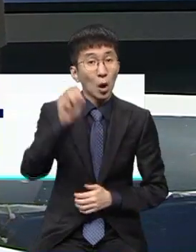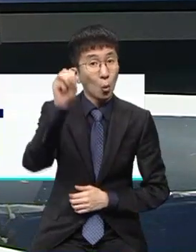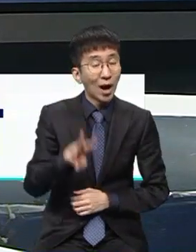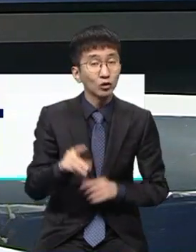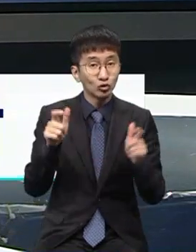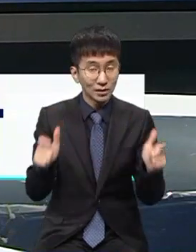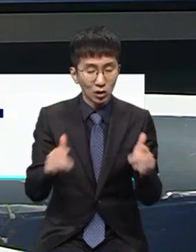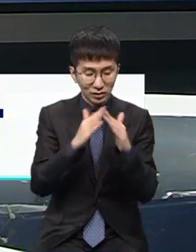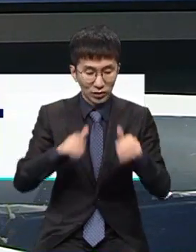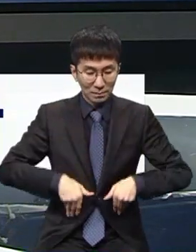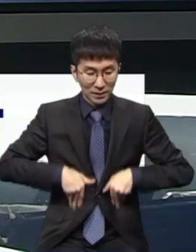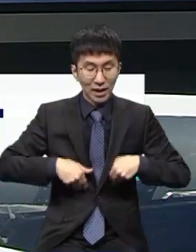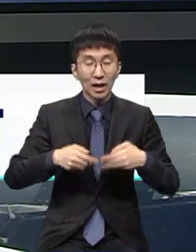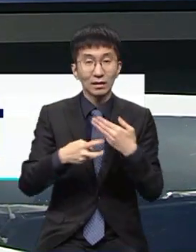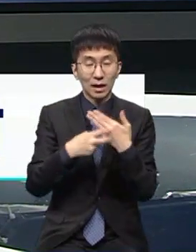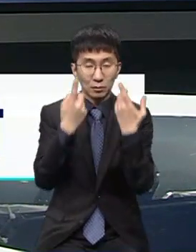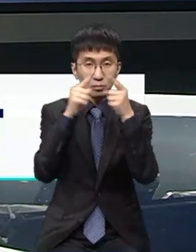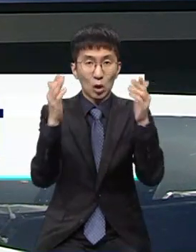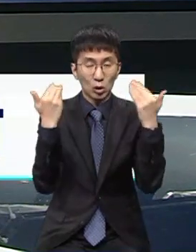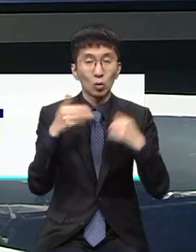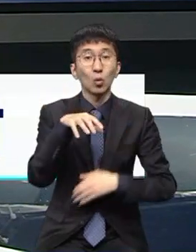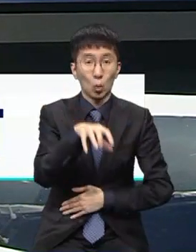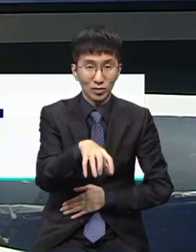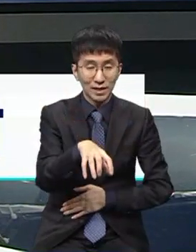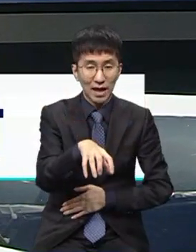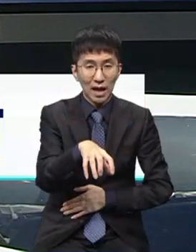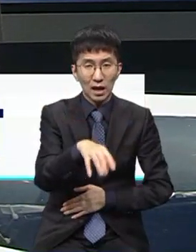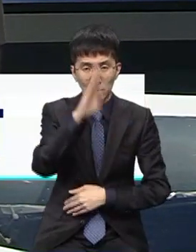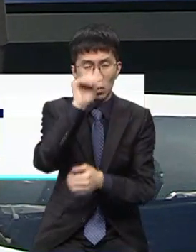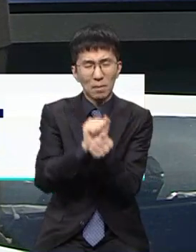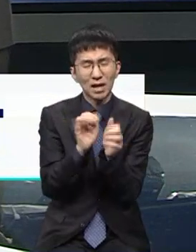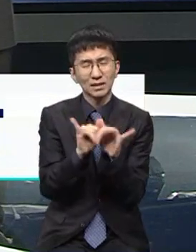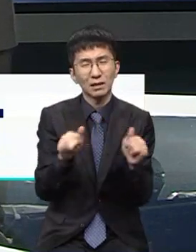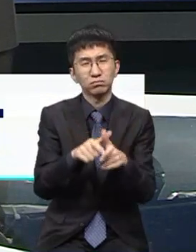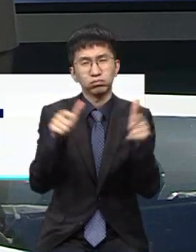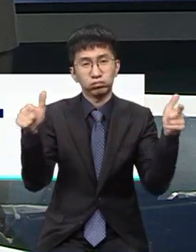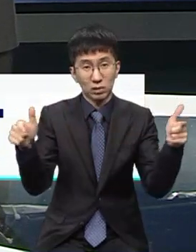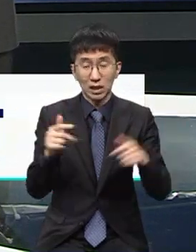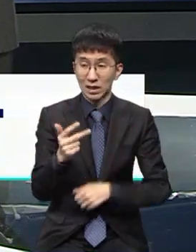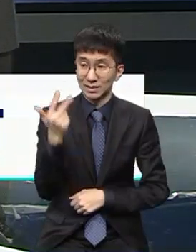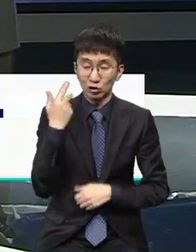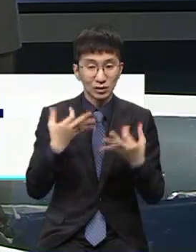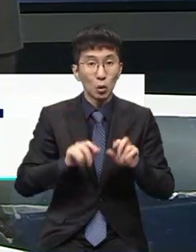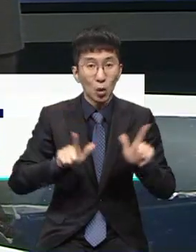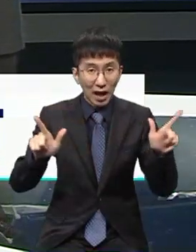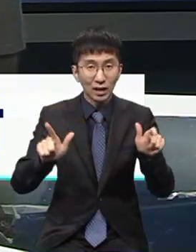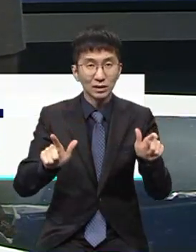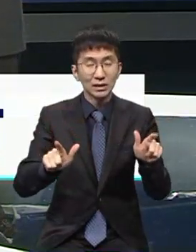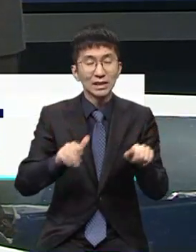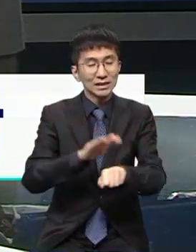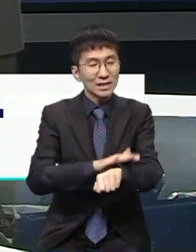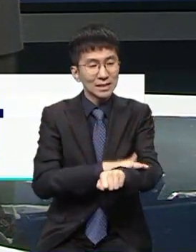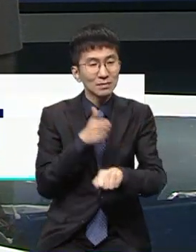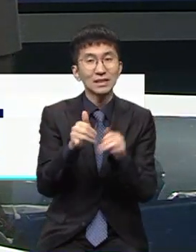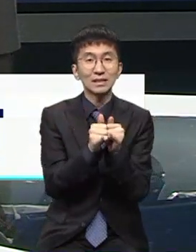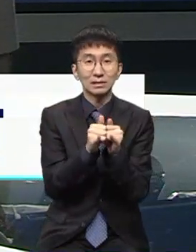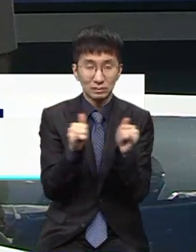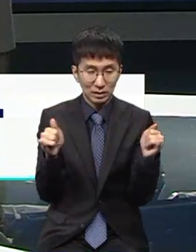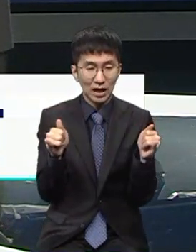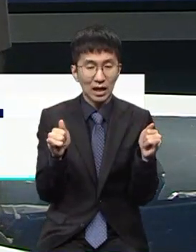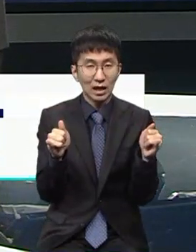광주에서는 전남대병원을 중심으로 확진자가 늘고 있습니다. 지난주 금요일 병원 전공의 한 명이 확진됐었는데 사흘